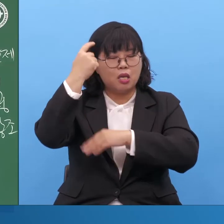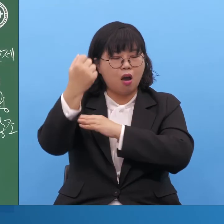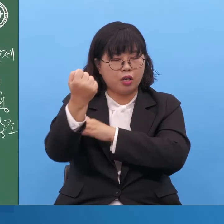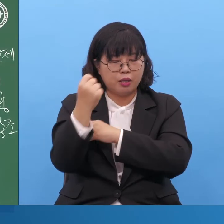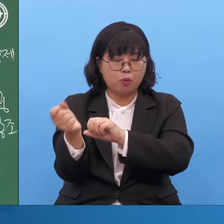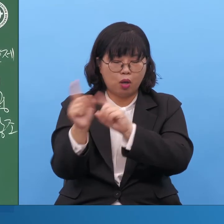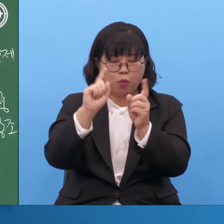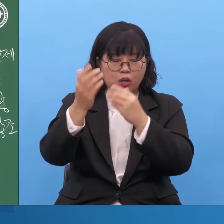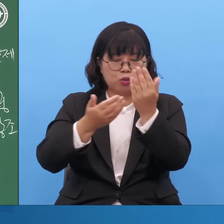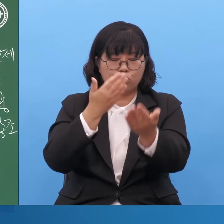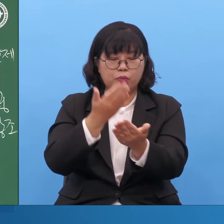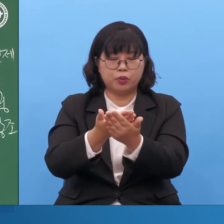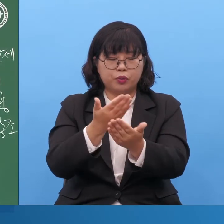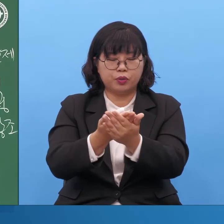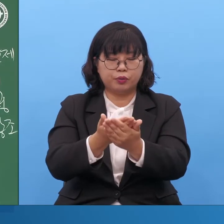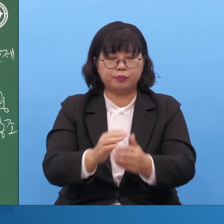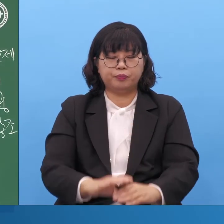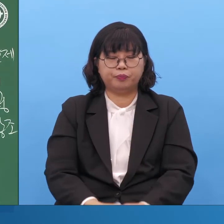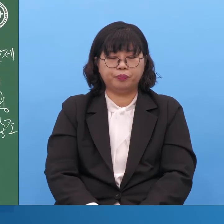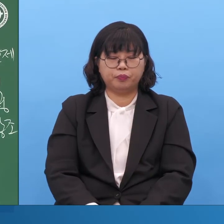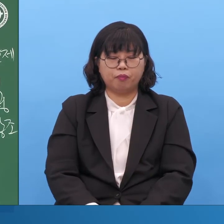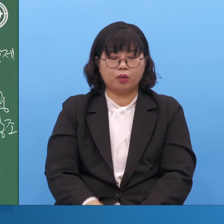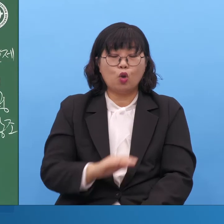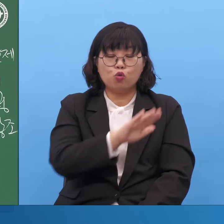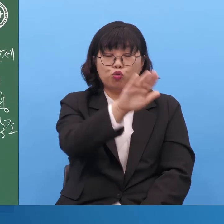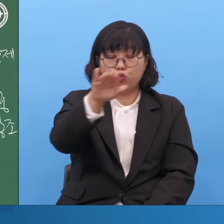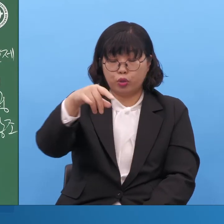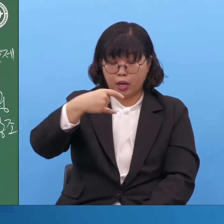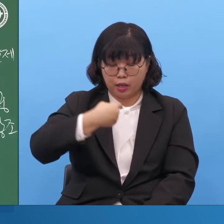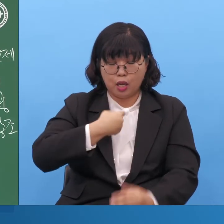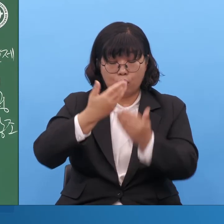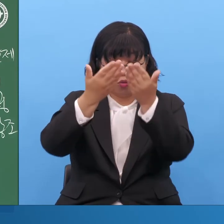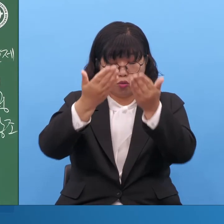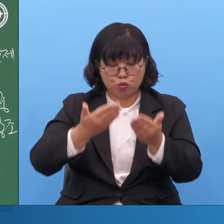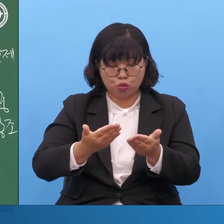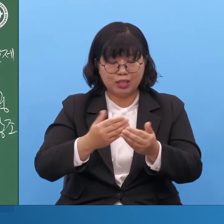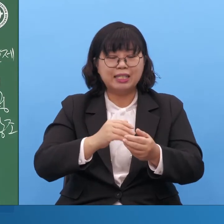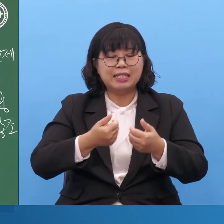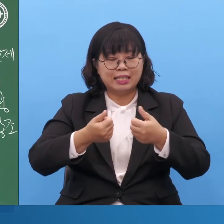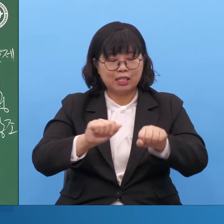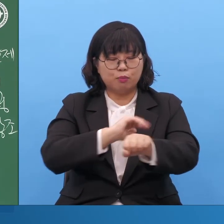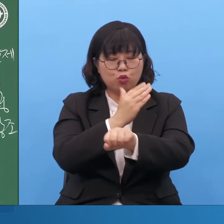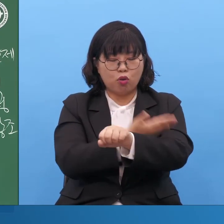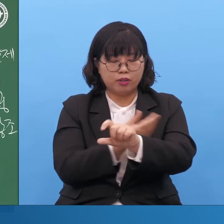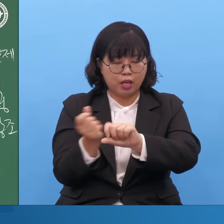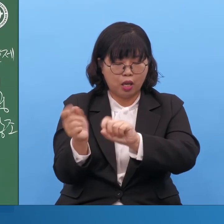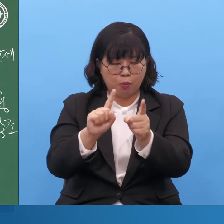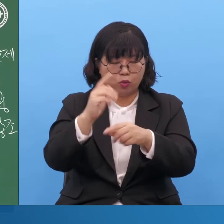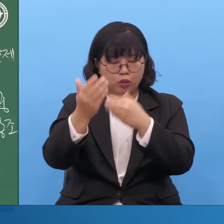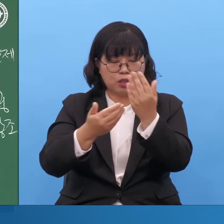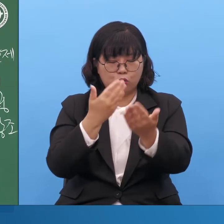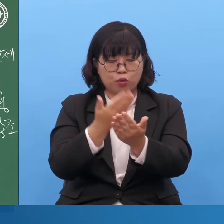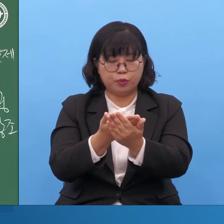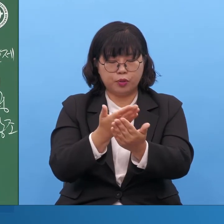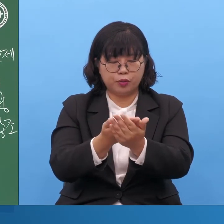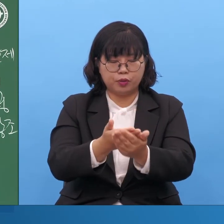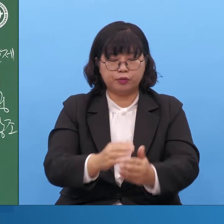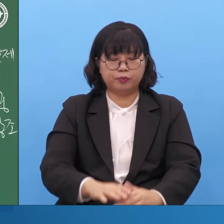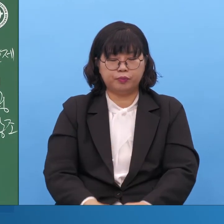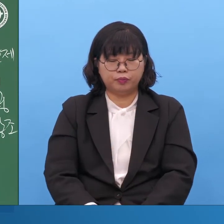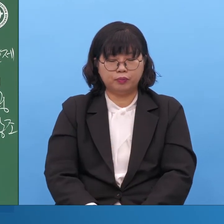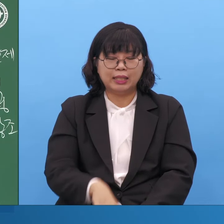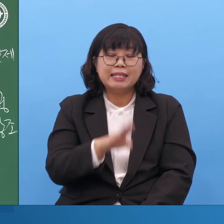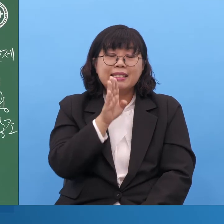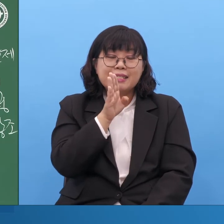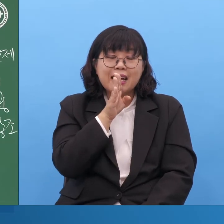회복하게 Help us to 하옵소서. restore our spiritual power. 우리에게 주시는 신분 권세를 회복하게 Help us 하옵소서. restore the status and authority you give to